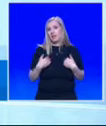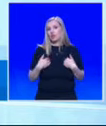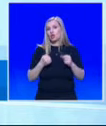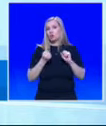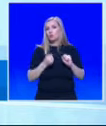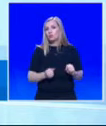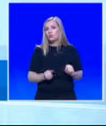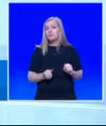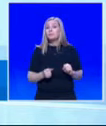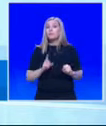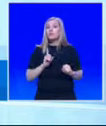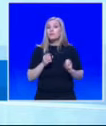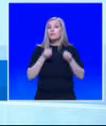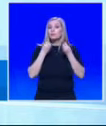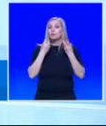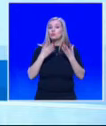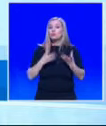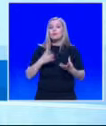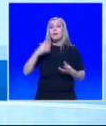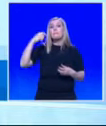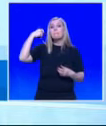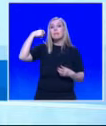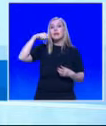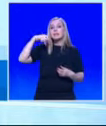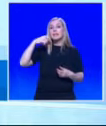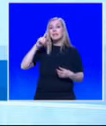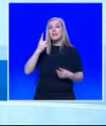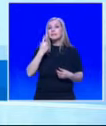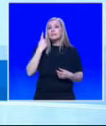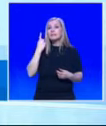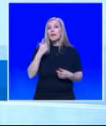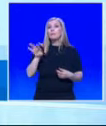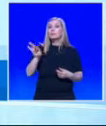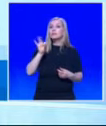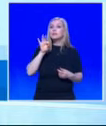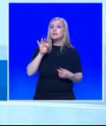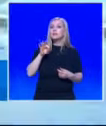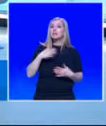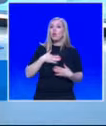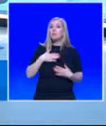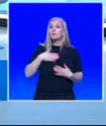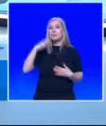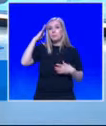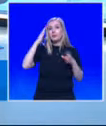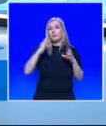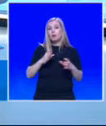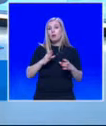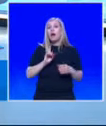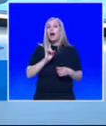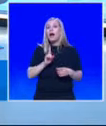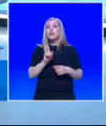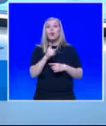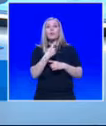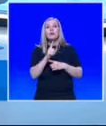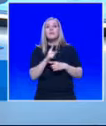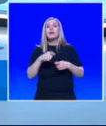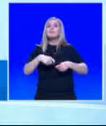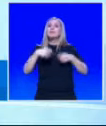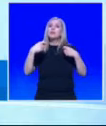А именно възможността президентът не само да назначава собствени правителства, а и да управлява дълго